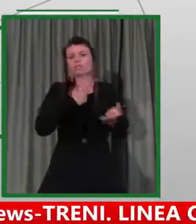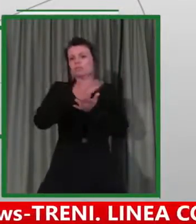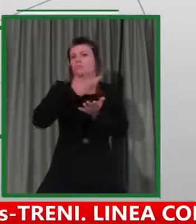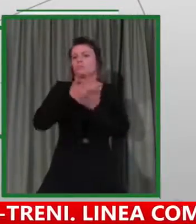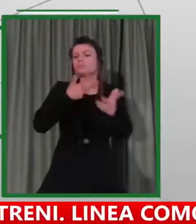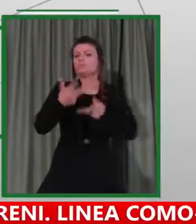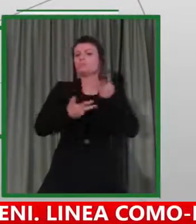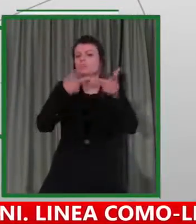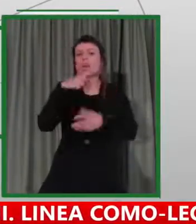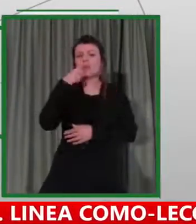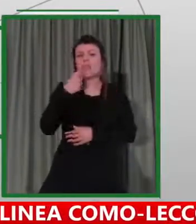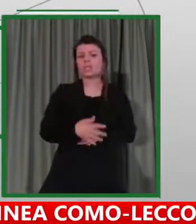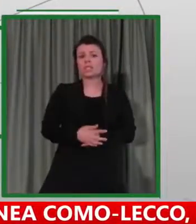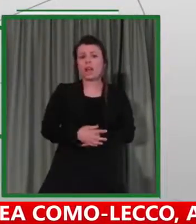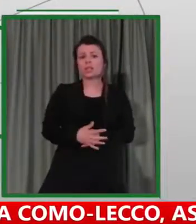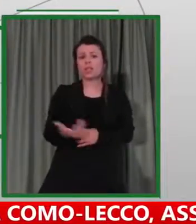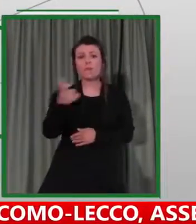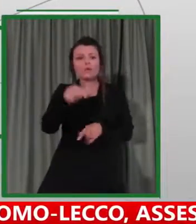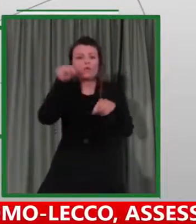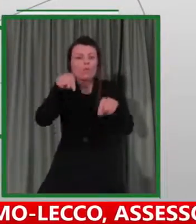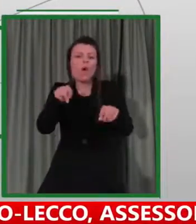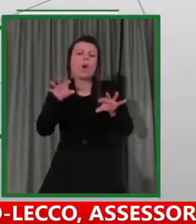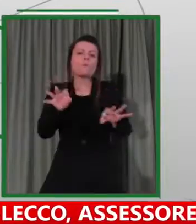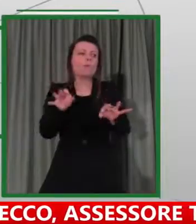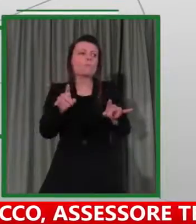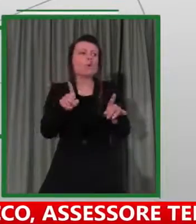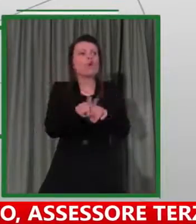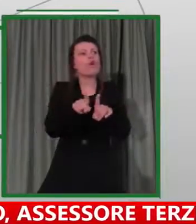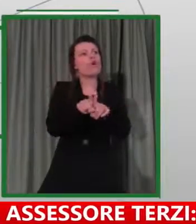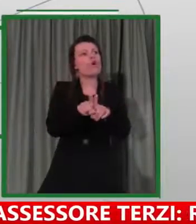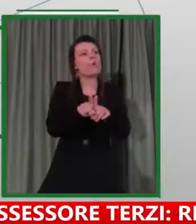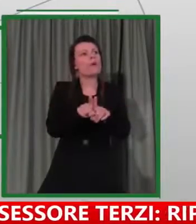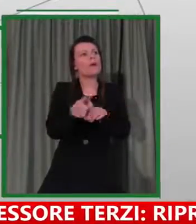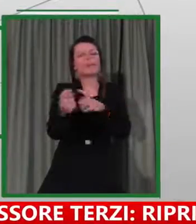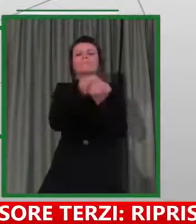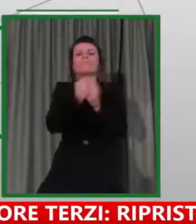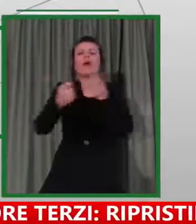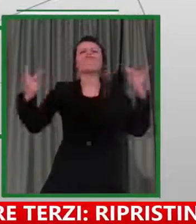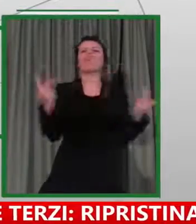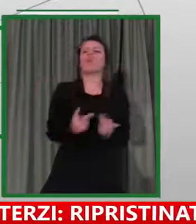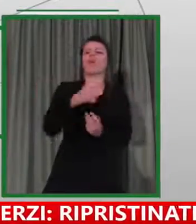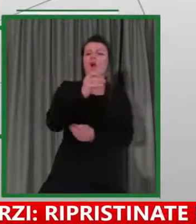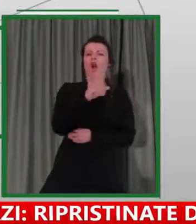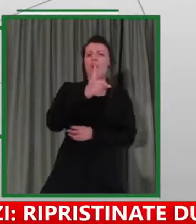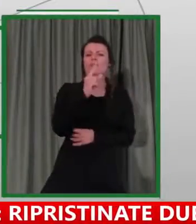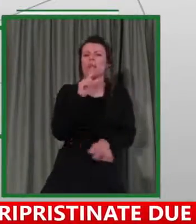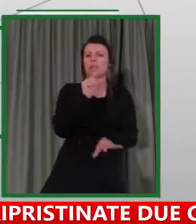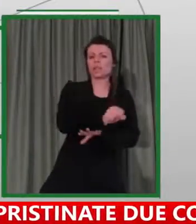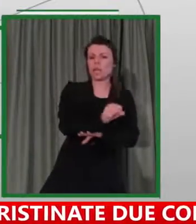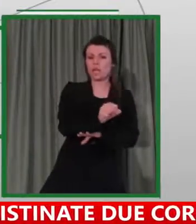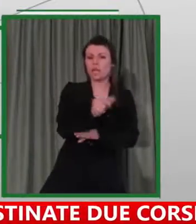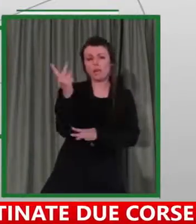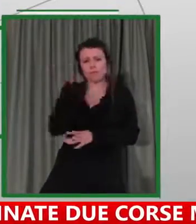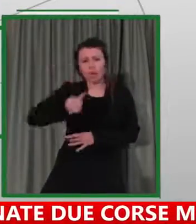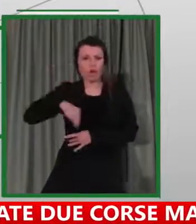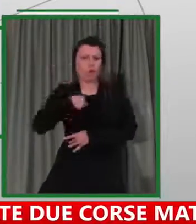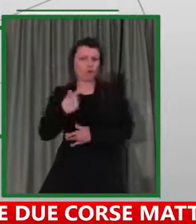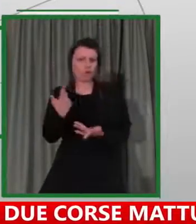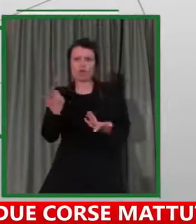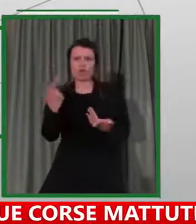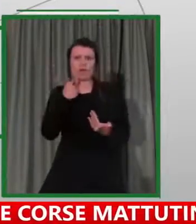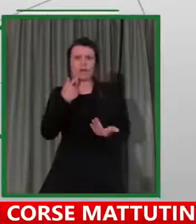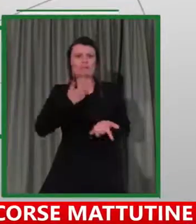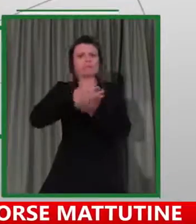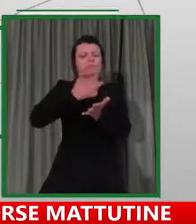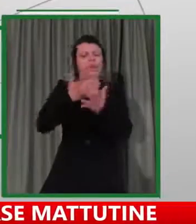parlando della vera lotta al Covid. Noi abbiamo parlato tanto perché era necessario e abbiamo spiegato come